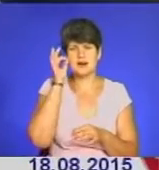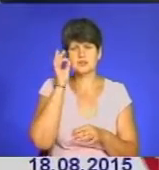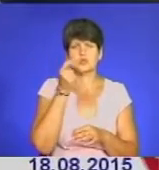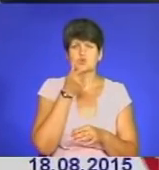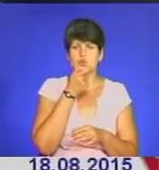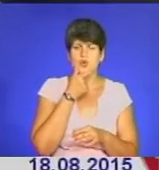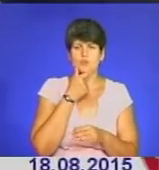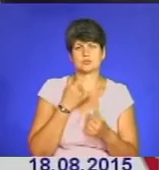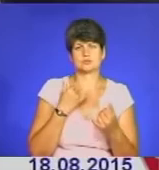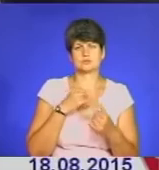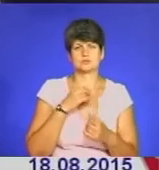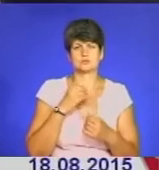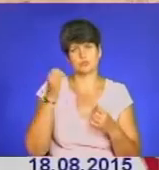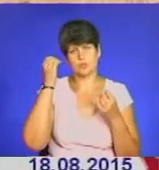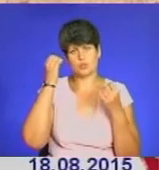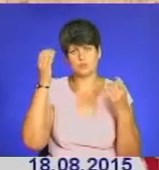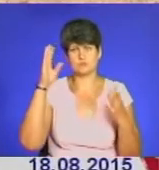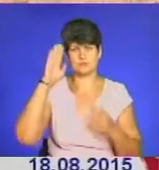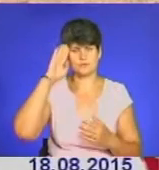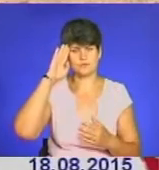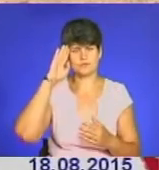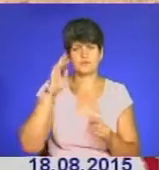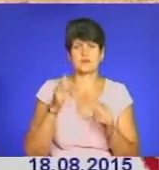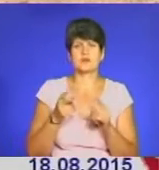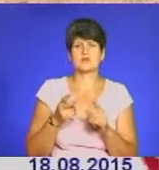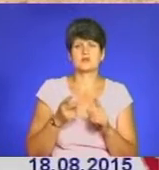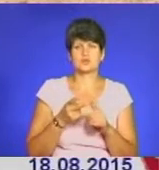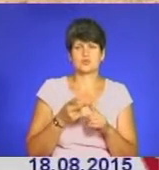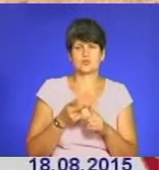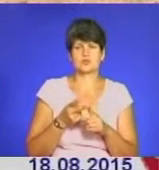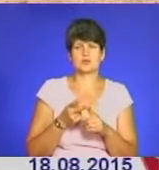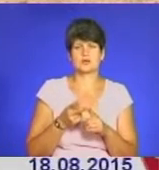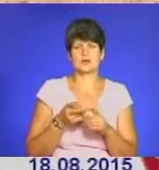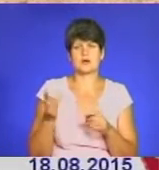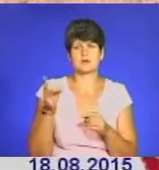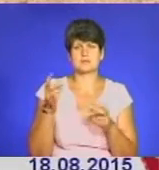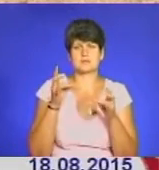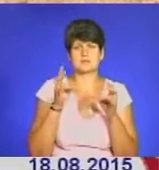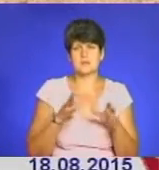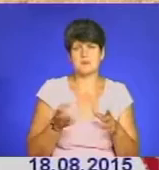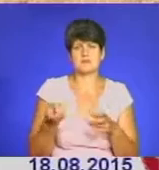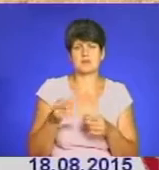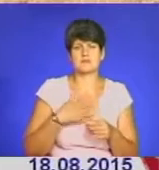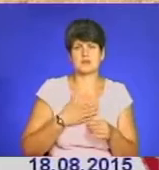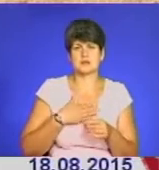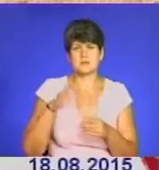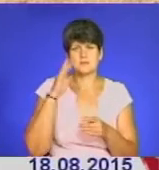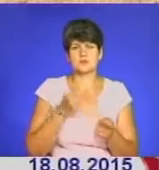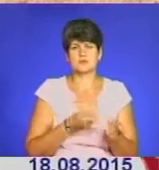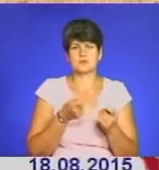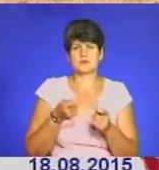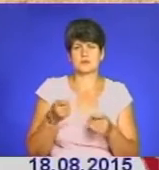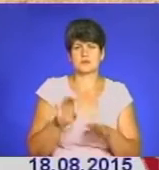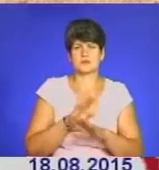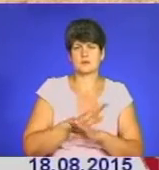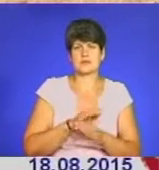і ввічливого хлопця. Вже вдруге біда прийшла в наше село. Ми веземо останки хлопця, який